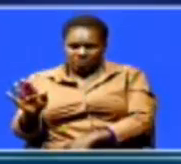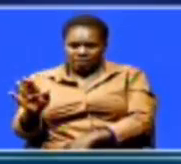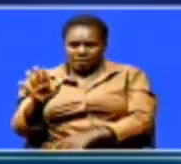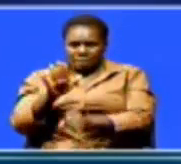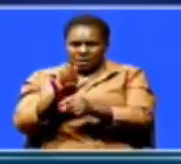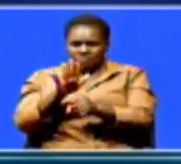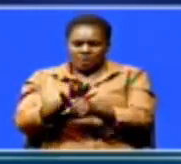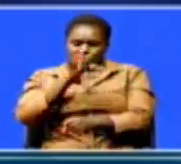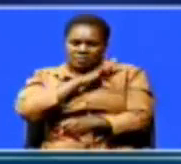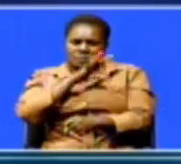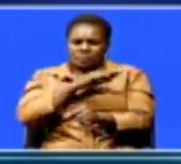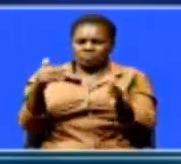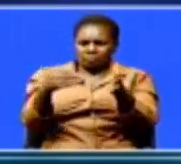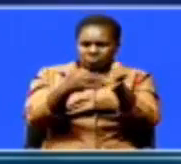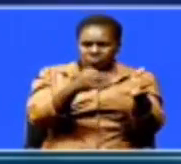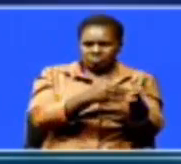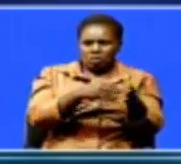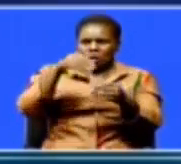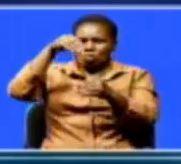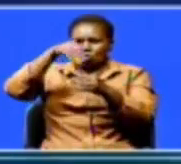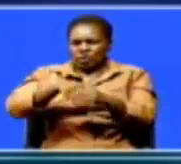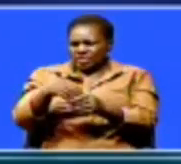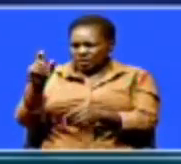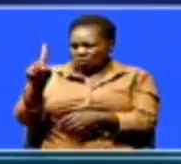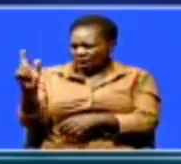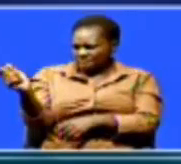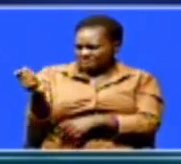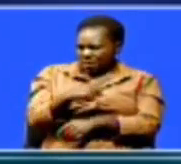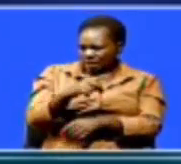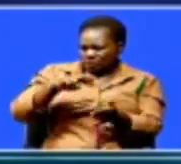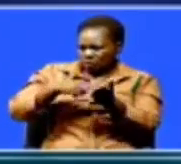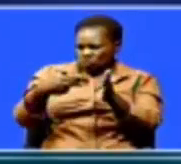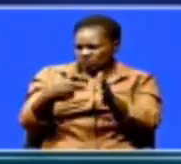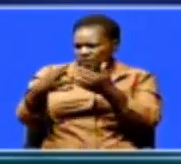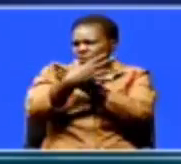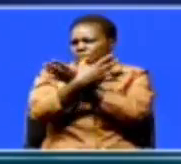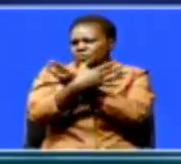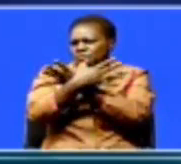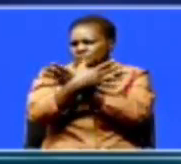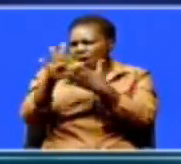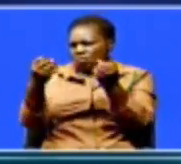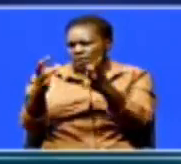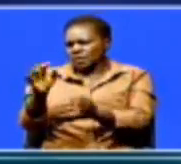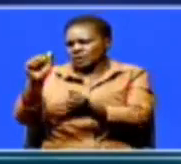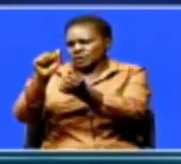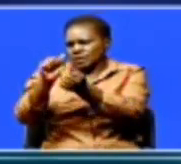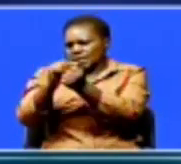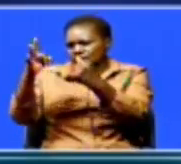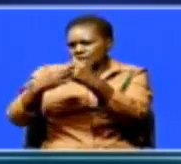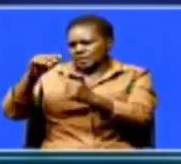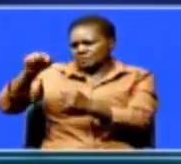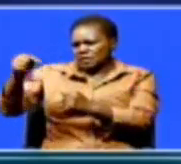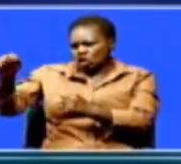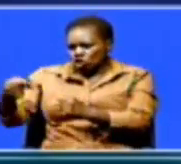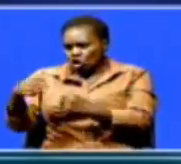The main source of income was butterfly sales. Ndani ya mwezi mmoja mradi wa kipepeo una faida kati ya milioni 18 na